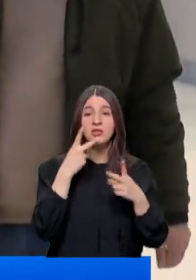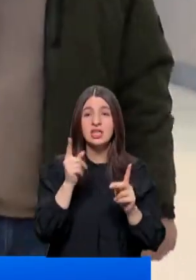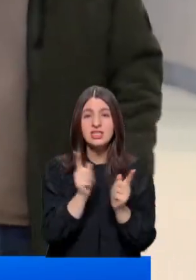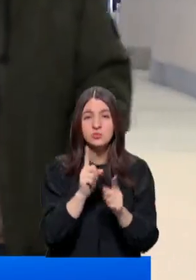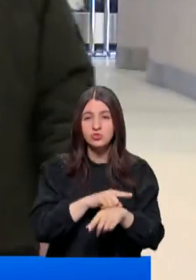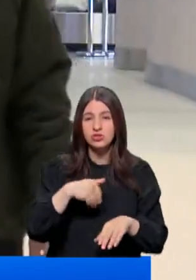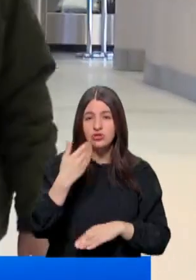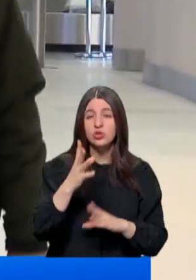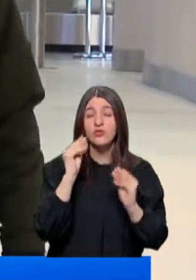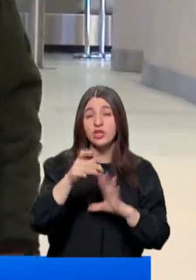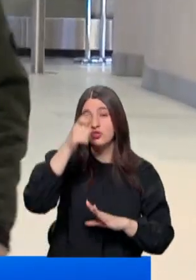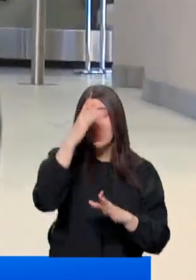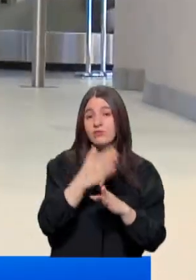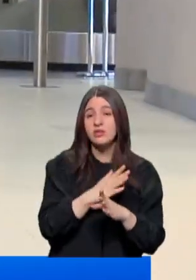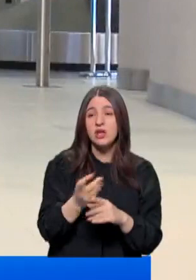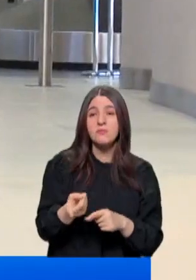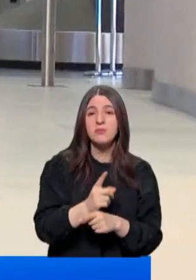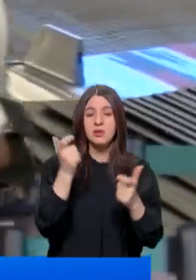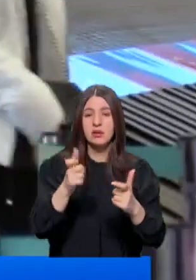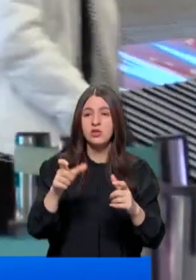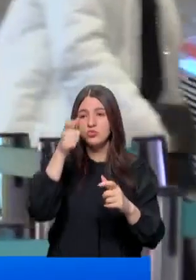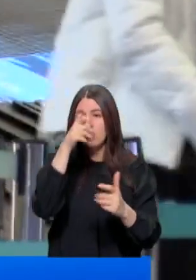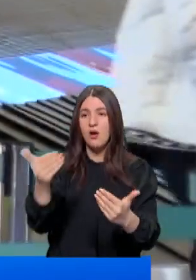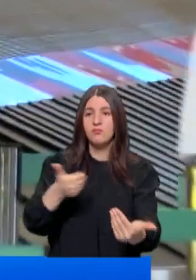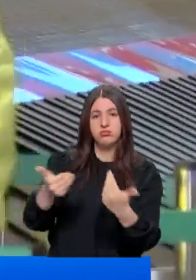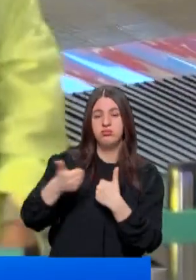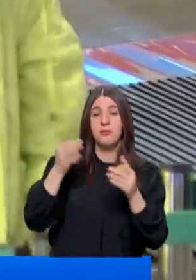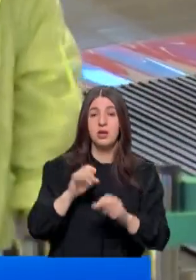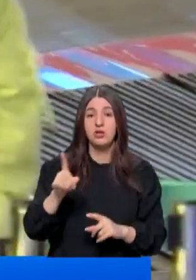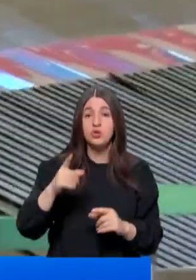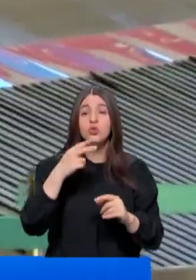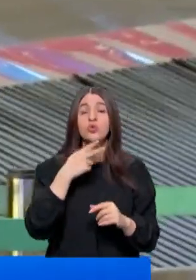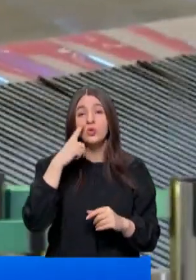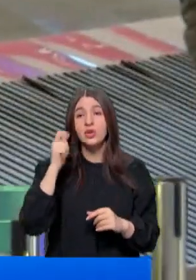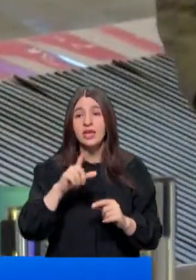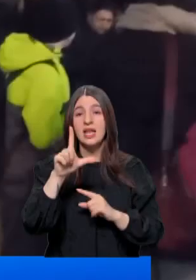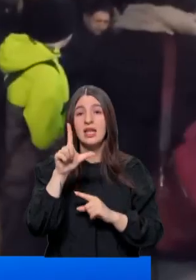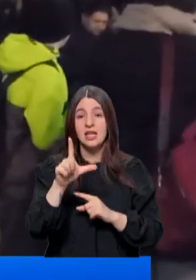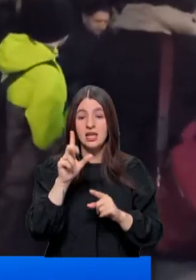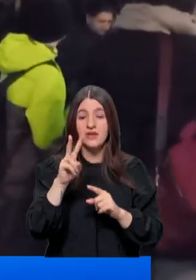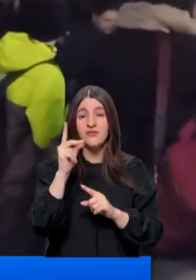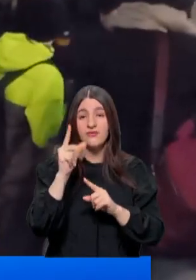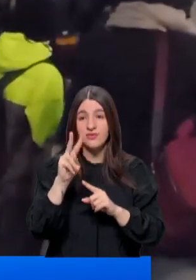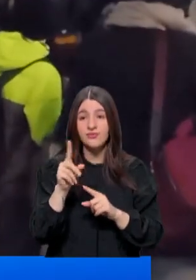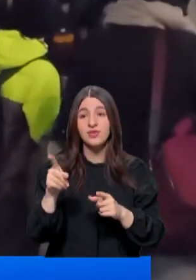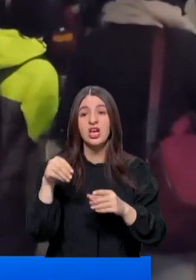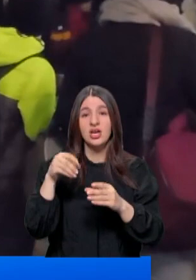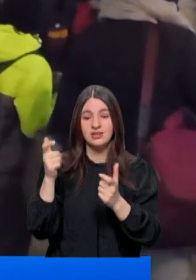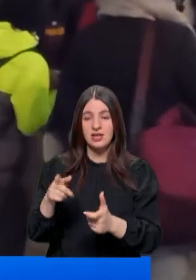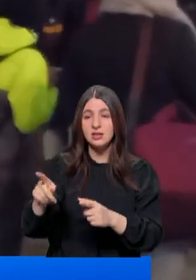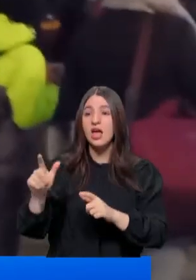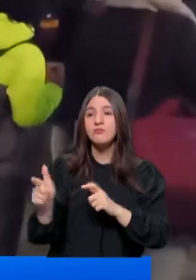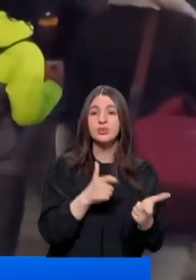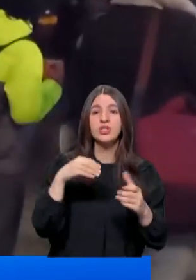süre sonra çok sayıda Türk vatandaşı çeşitli noktalardan Türkiye'ye giriş yaptı. Ukrayna'nın Lviv kentinde de tahliye için bekleyenler